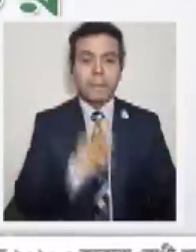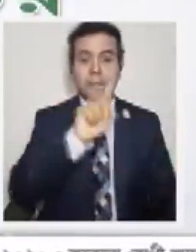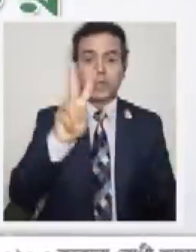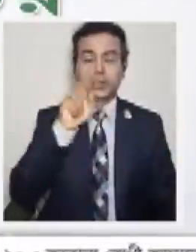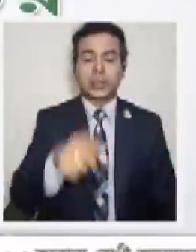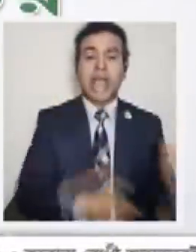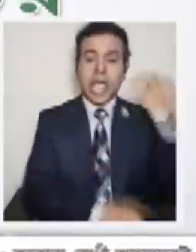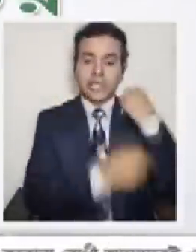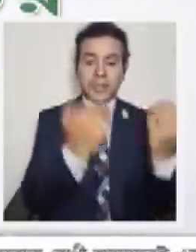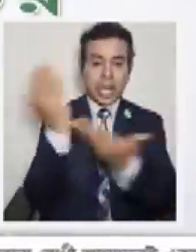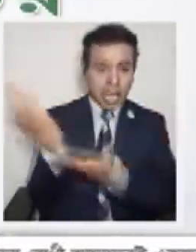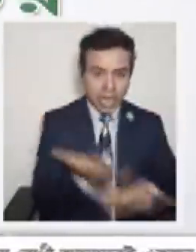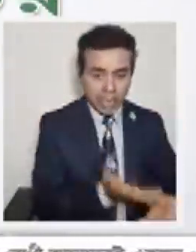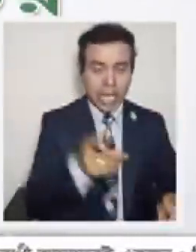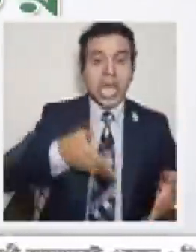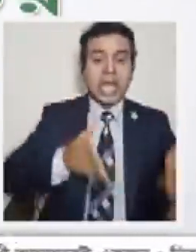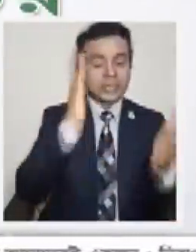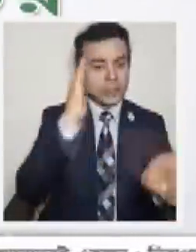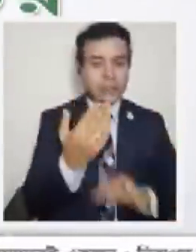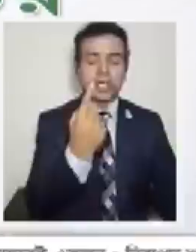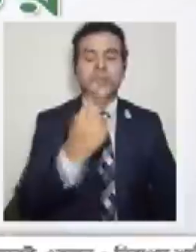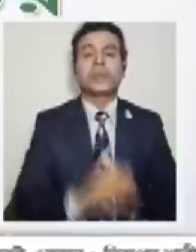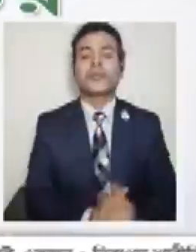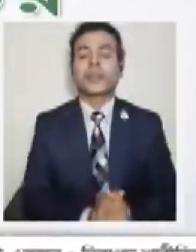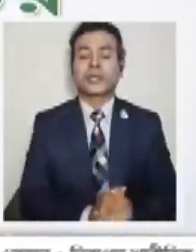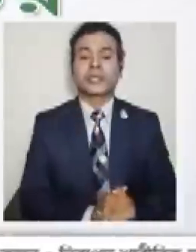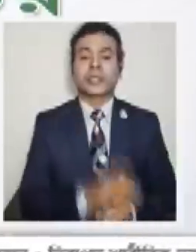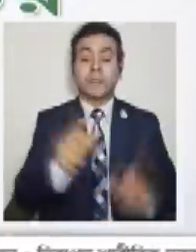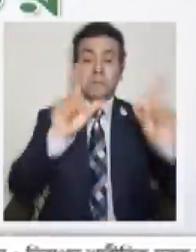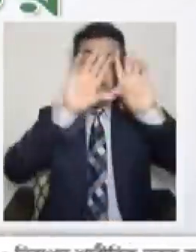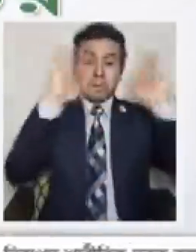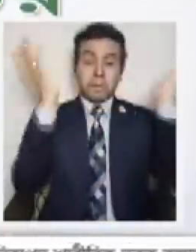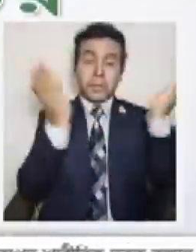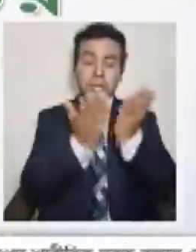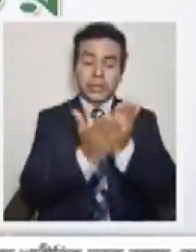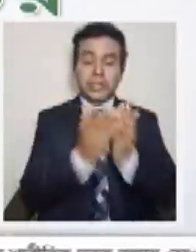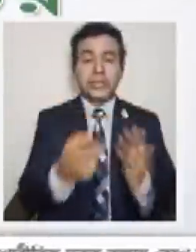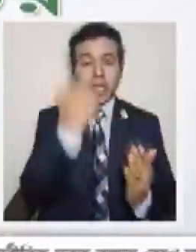হাসপাতালে মৃত্যুবরণ করেছেন 30 জন, বাড়িতে 12 জন এবং হাসপাতালে মৃত অবস্থায় এসেছেন 1 জন।